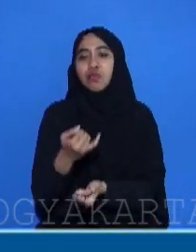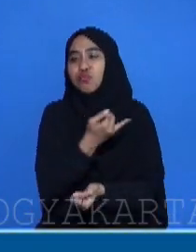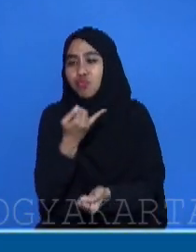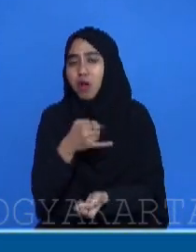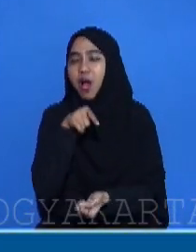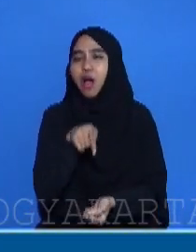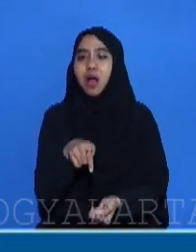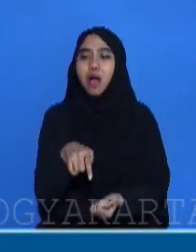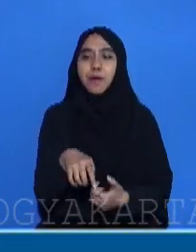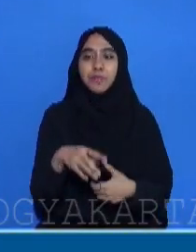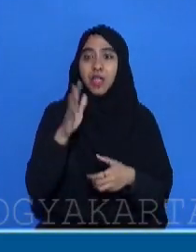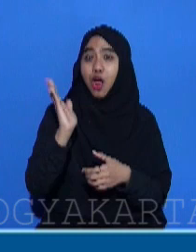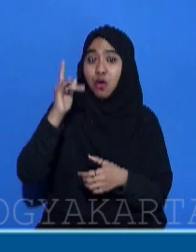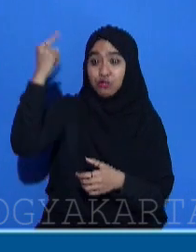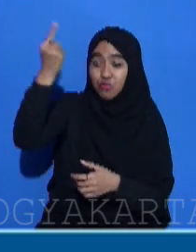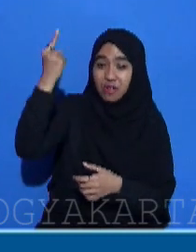ketiga